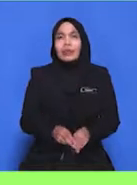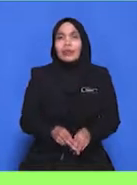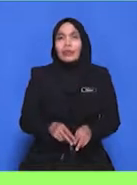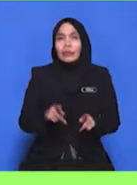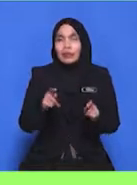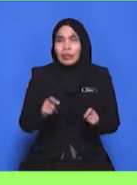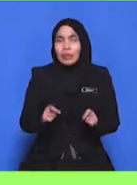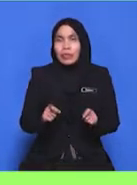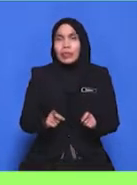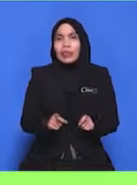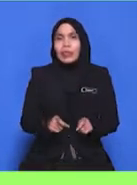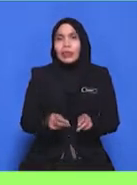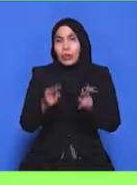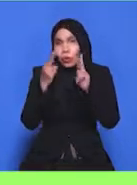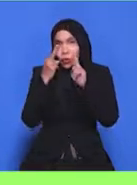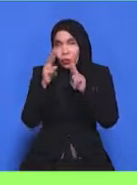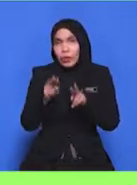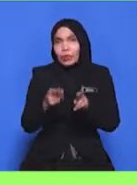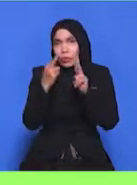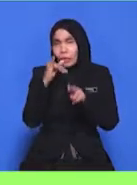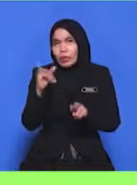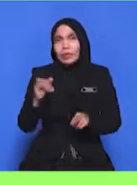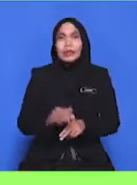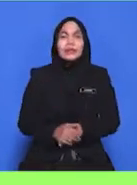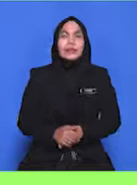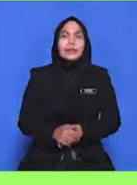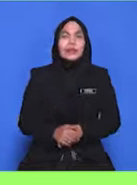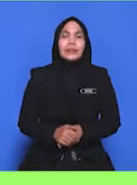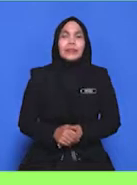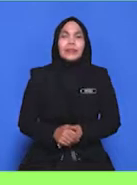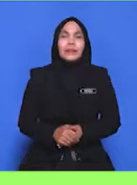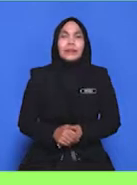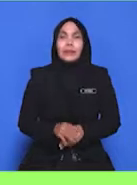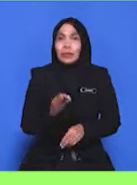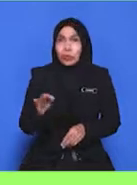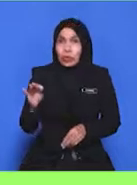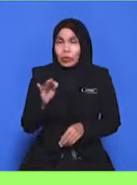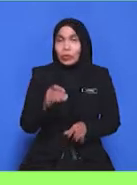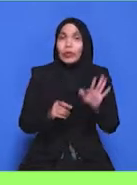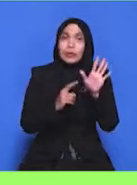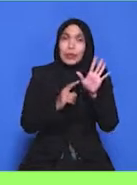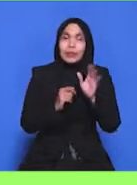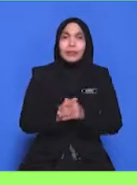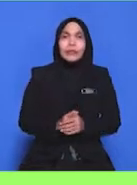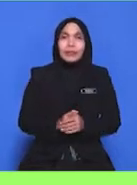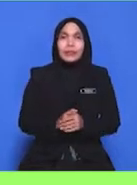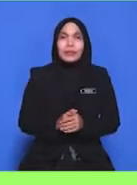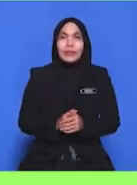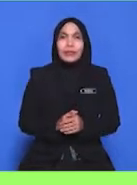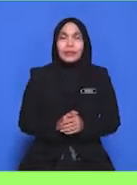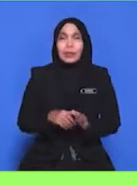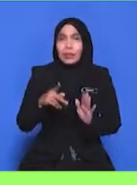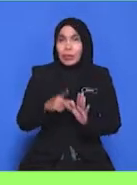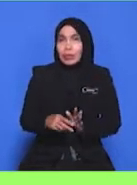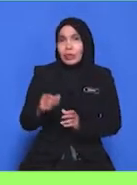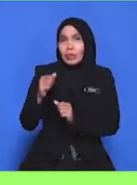murid-murid? Dan seterusnya, kita lihat faktor kegemilangan yang kelima pula adalah dari